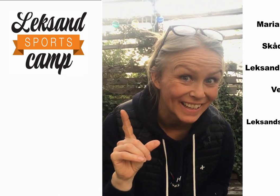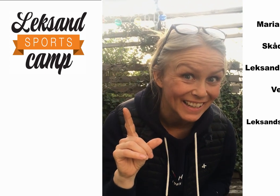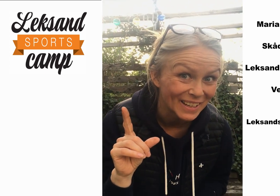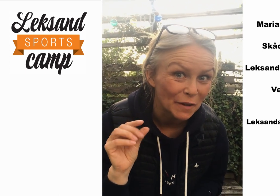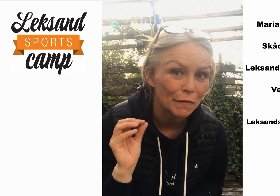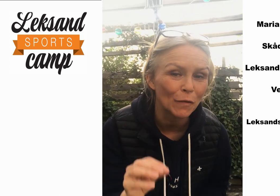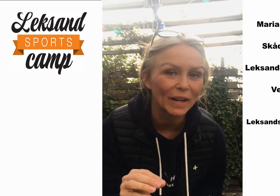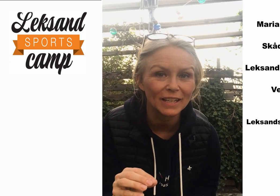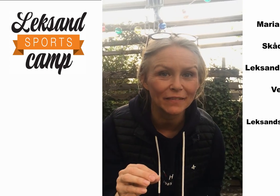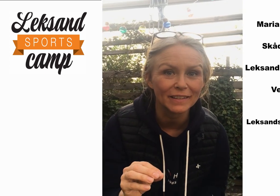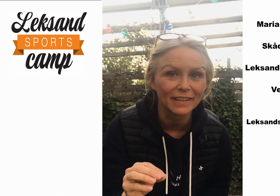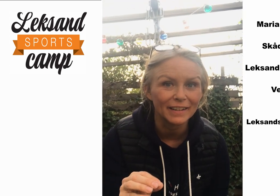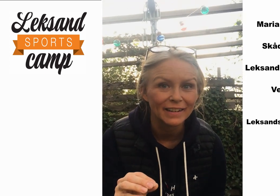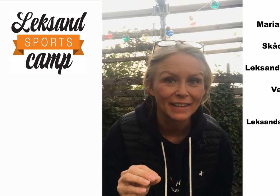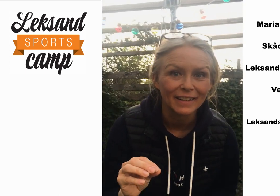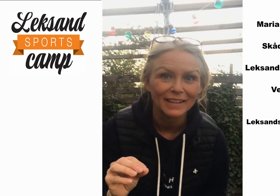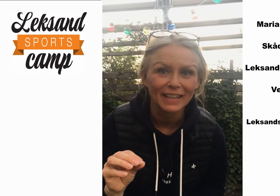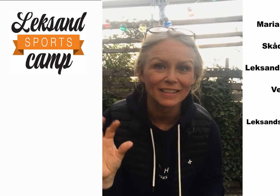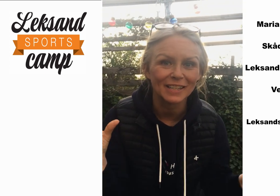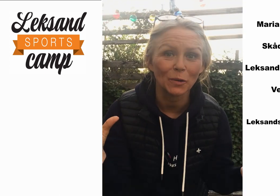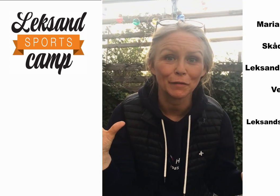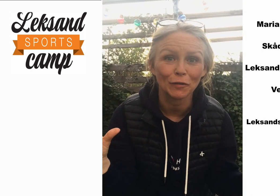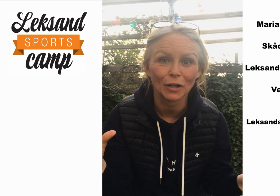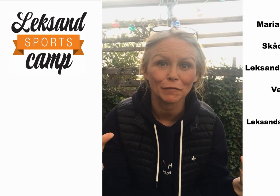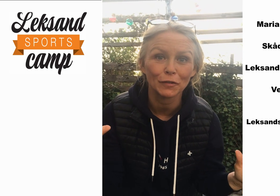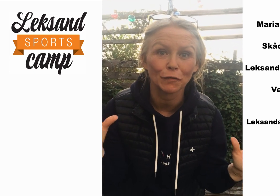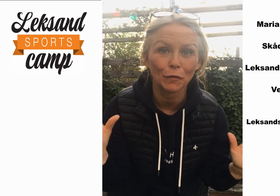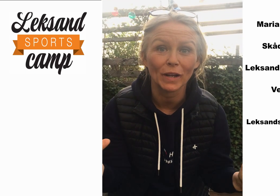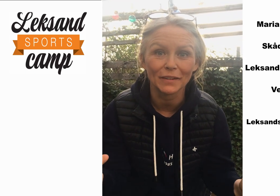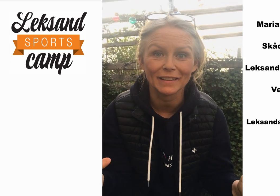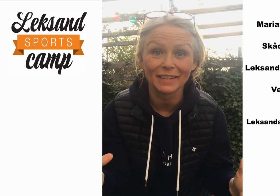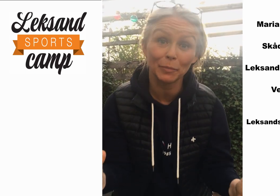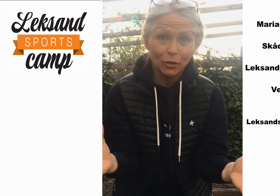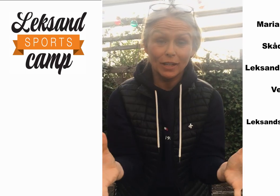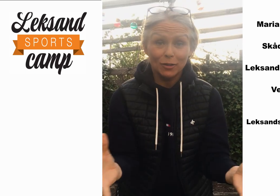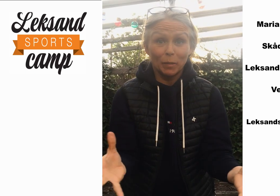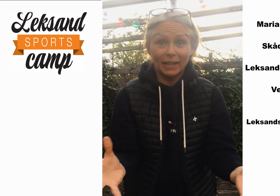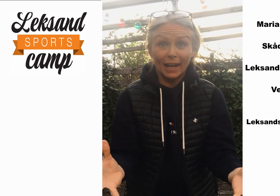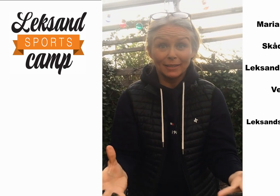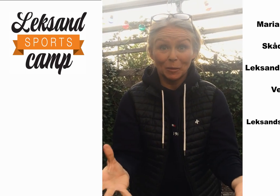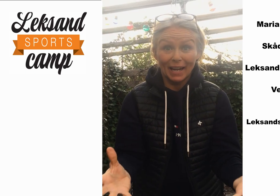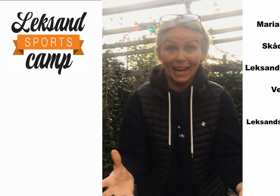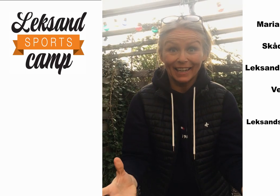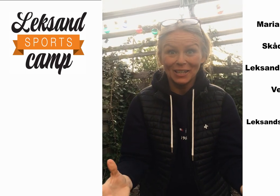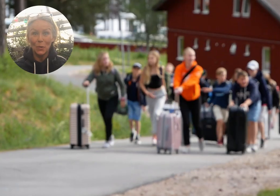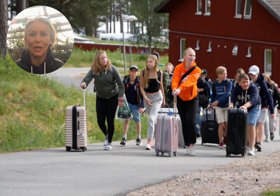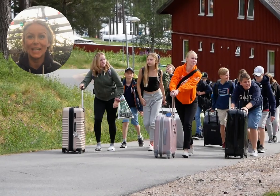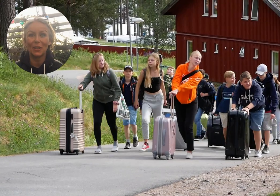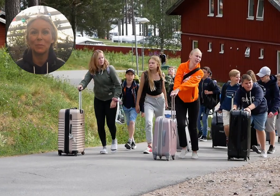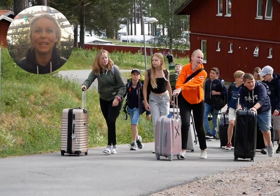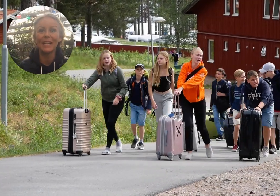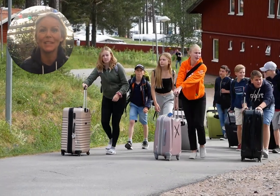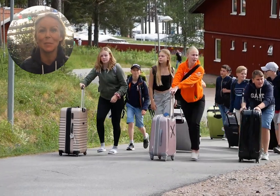Honey. Fågelkvitter. Hela trädgården är full av fågelkvitter. Det betyder att sommaren är här. Sommaren är här.